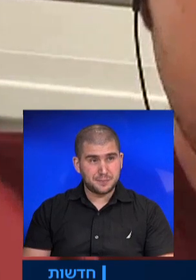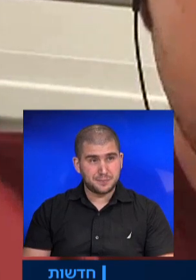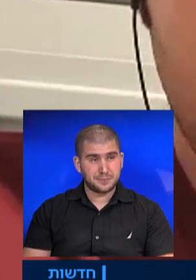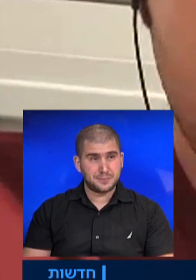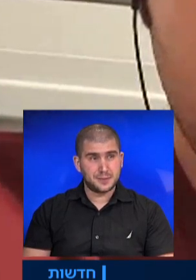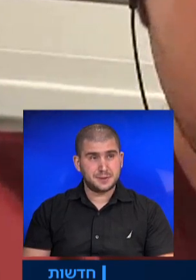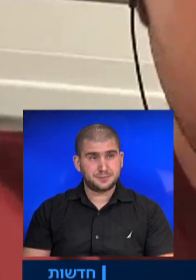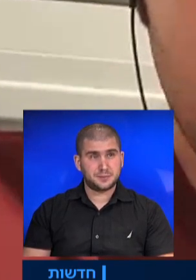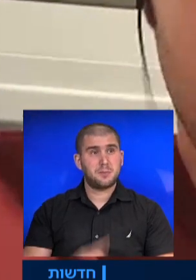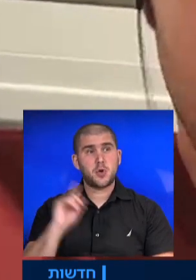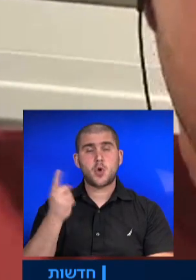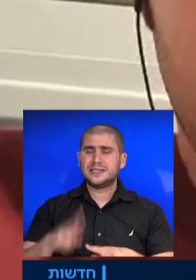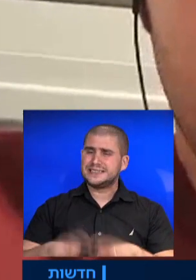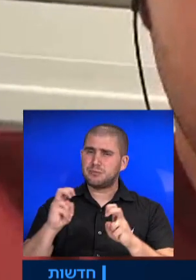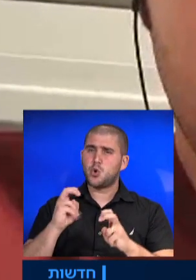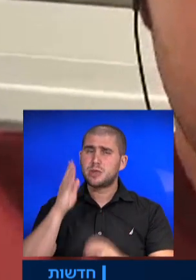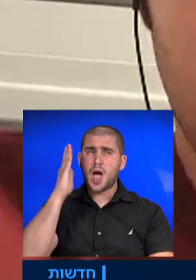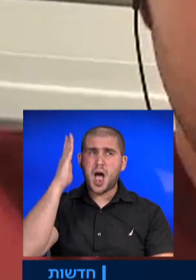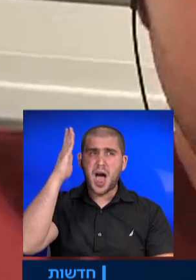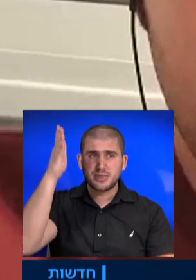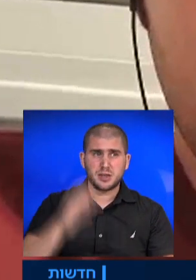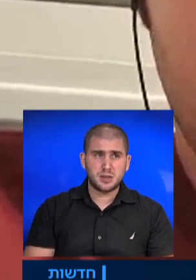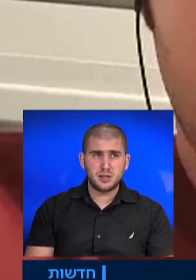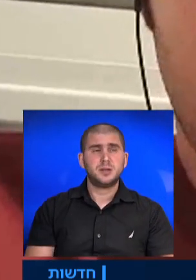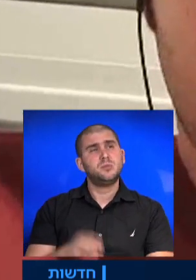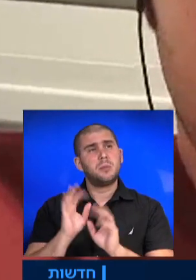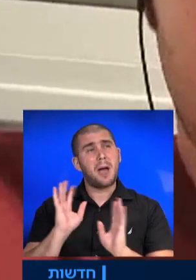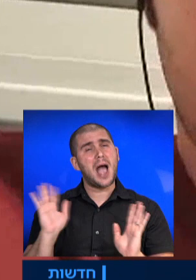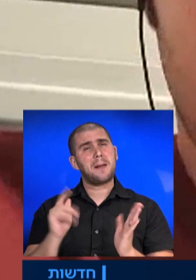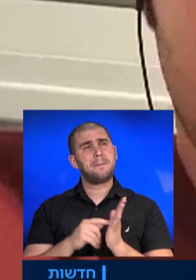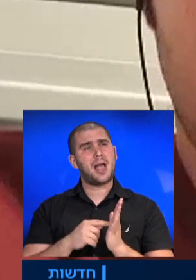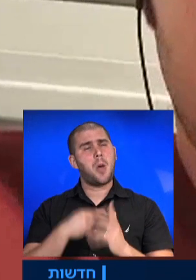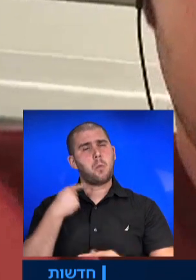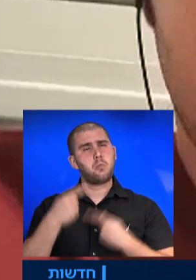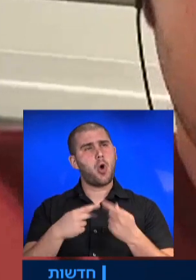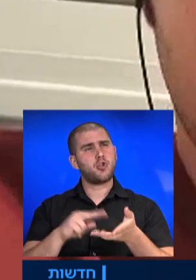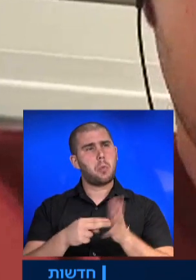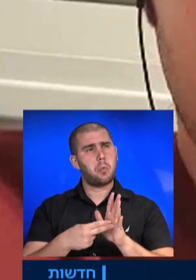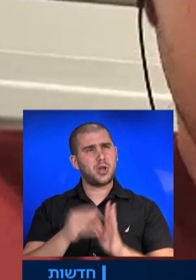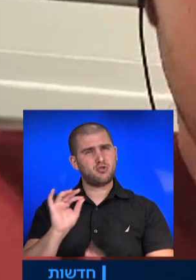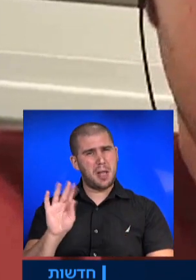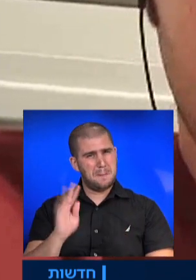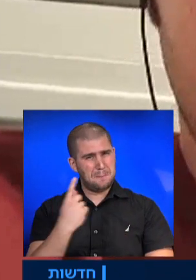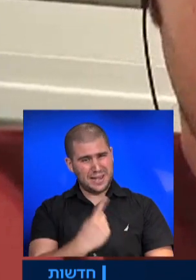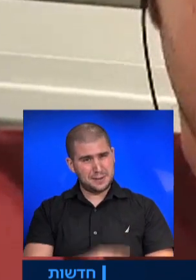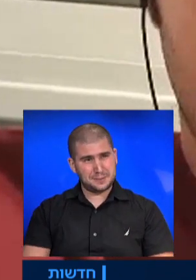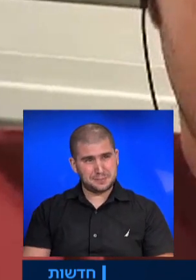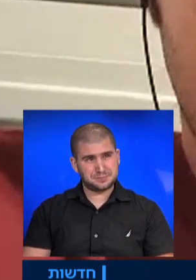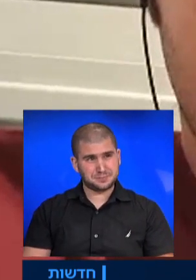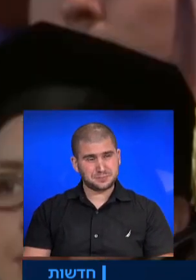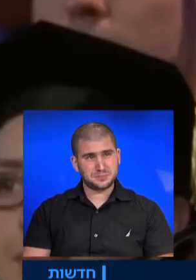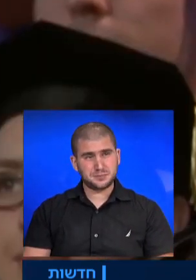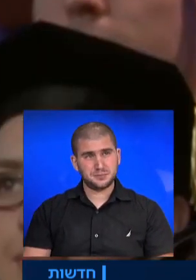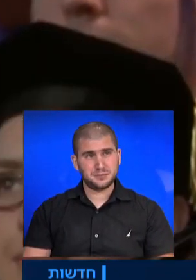كل فرص المستقبل من اجل تحقيق ارث سياسي لبنيامين